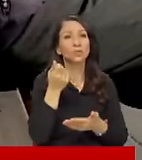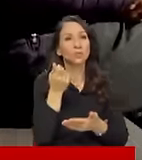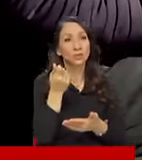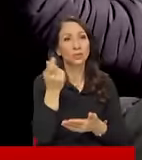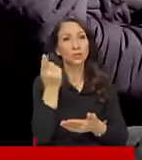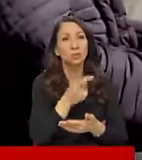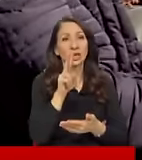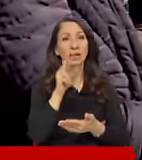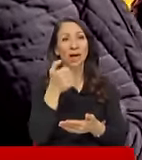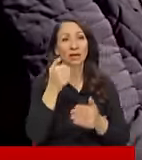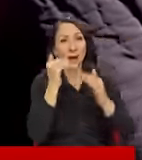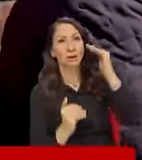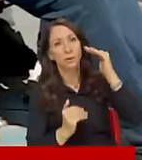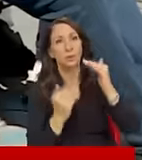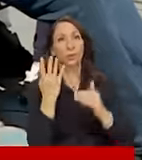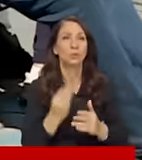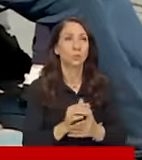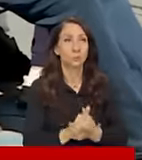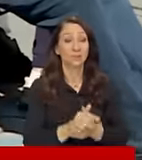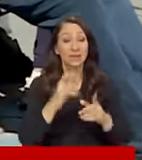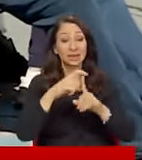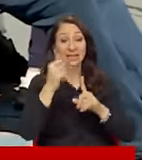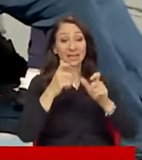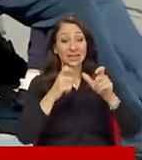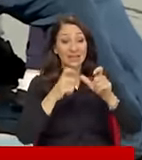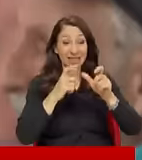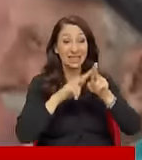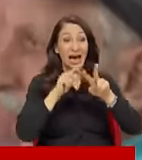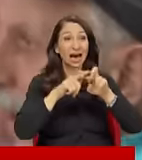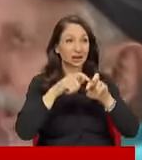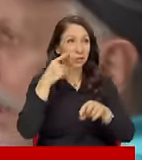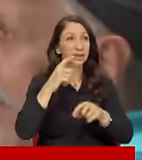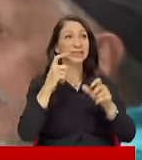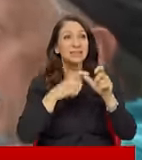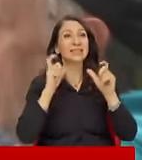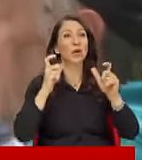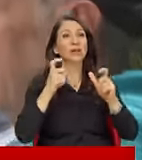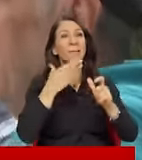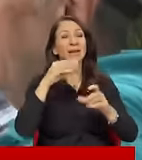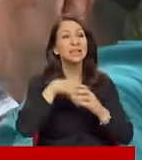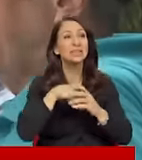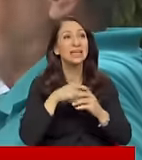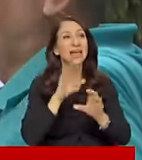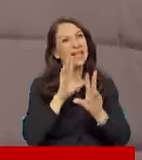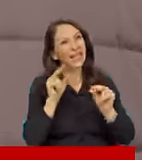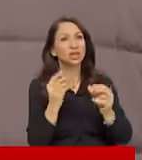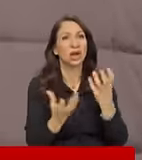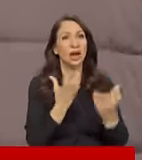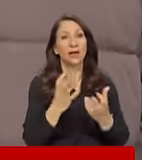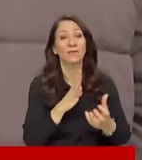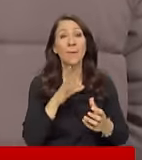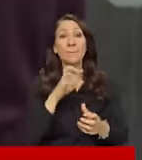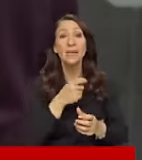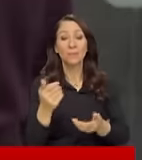ücretin %26 altına düştü. Diskar verilerine göre aslında SGK'da emekliler için yeterince kaynak var. Çünkü